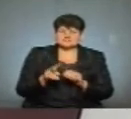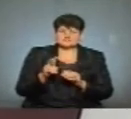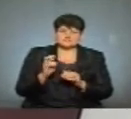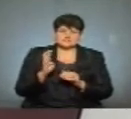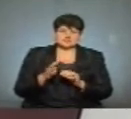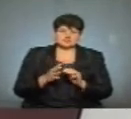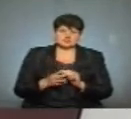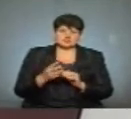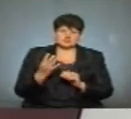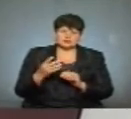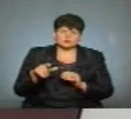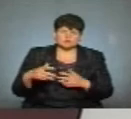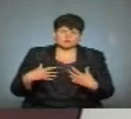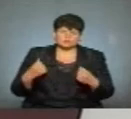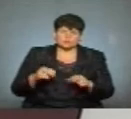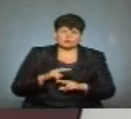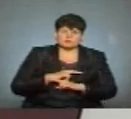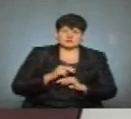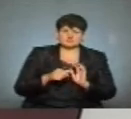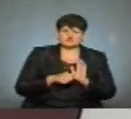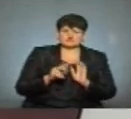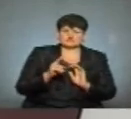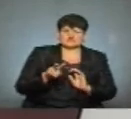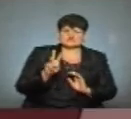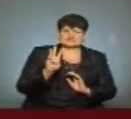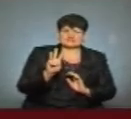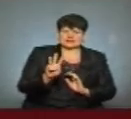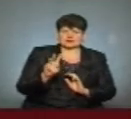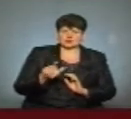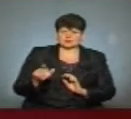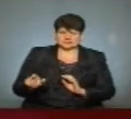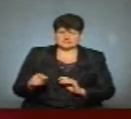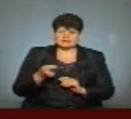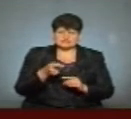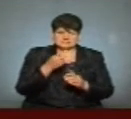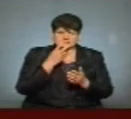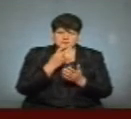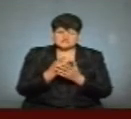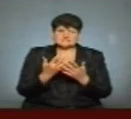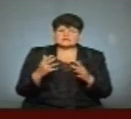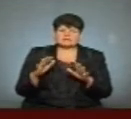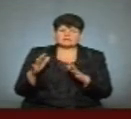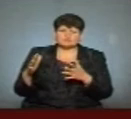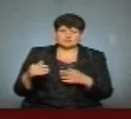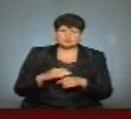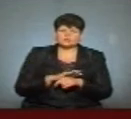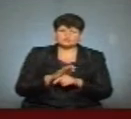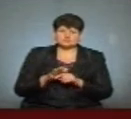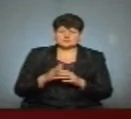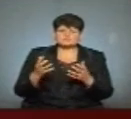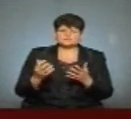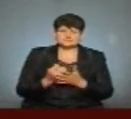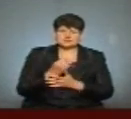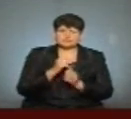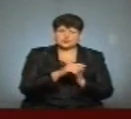7234 пацієнти вже одужали, померли 623 людини. На цій карті ви бачите, скільки випадків COVID-19 виявили в